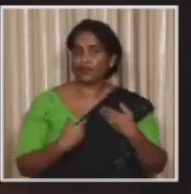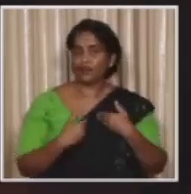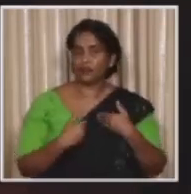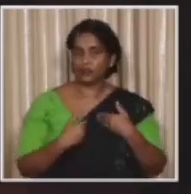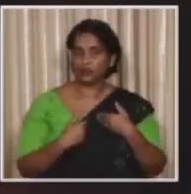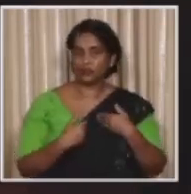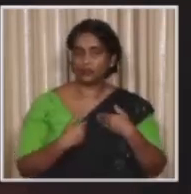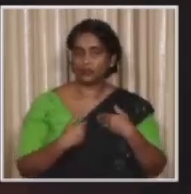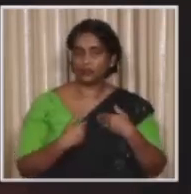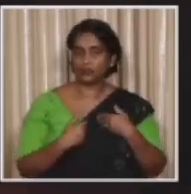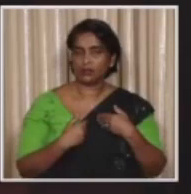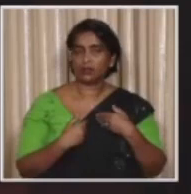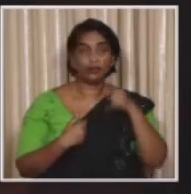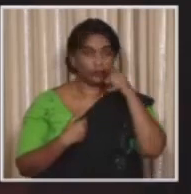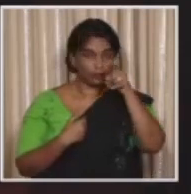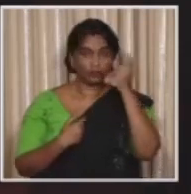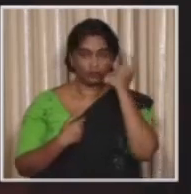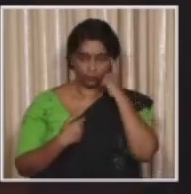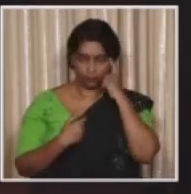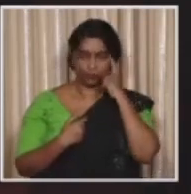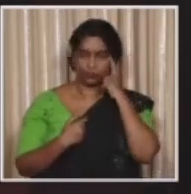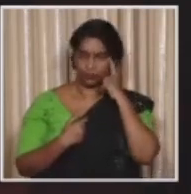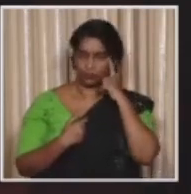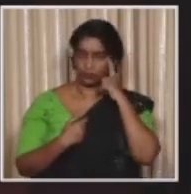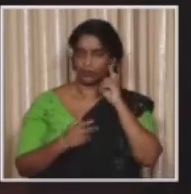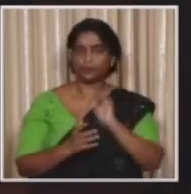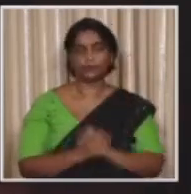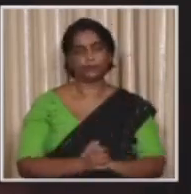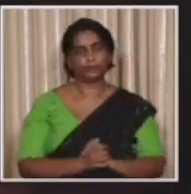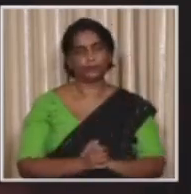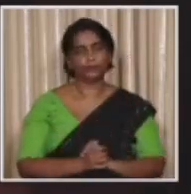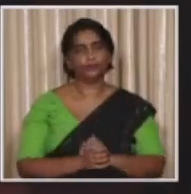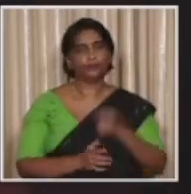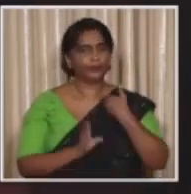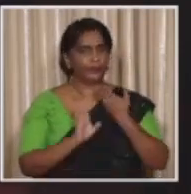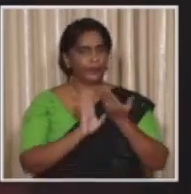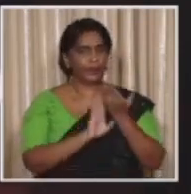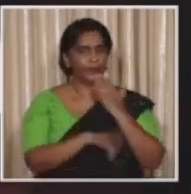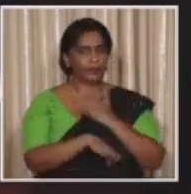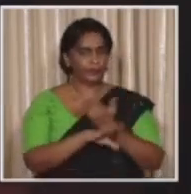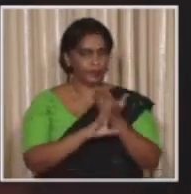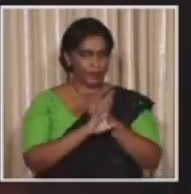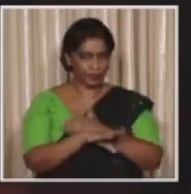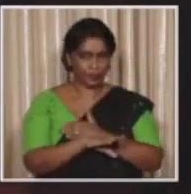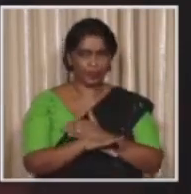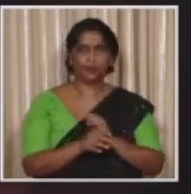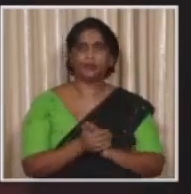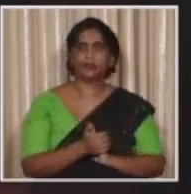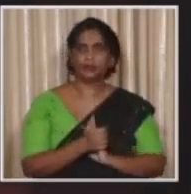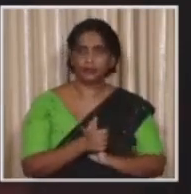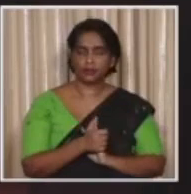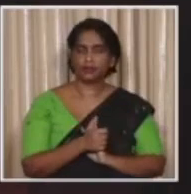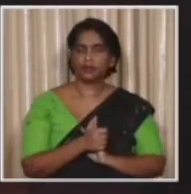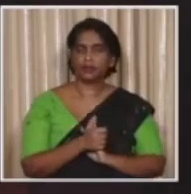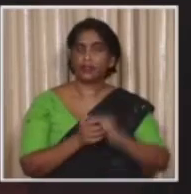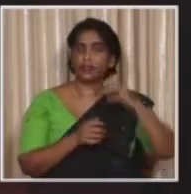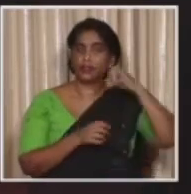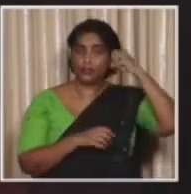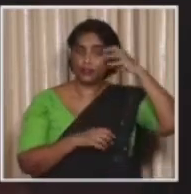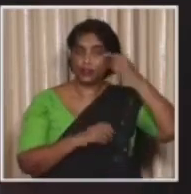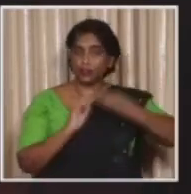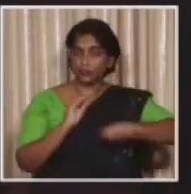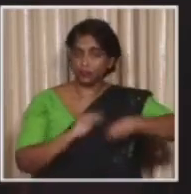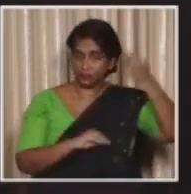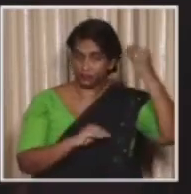ඔබතුමා දන්නවද මේ පහුගිය කාලේ කරපු විදුලි වැඩි කිරීම